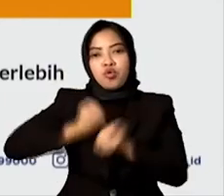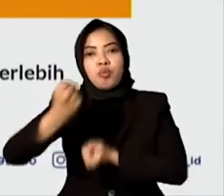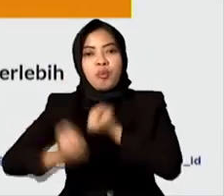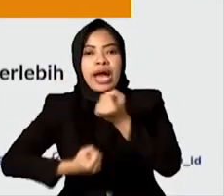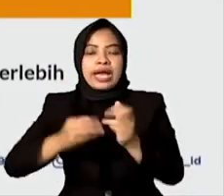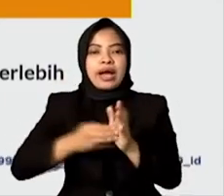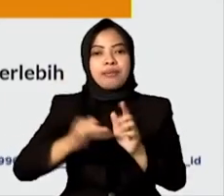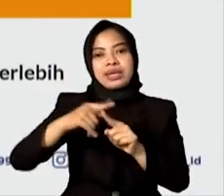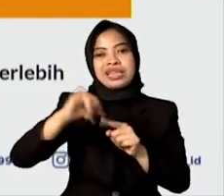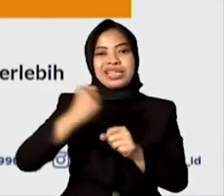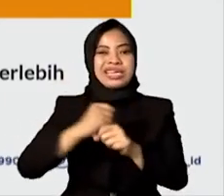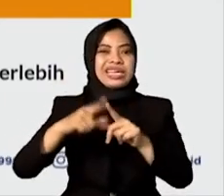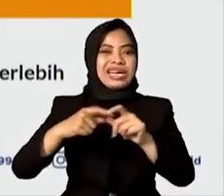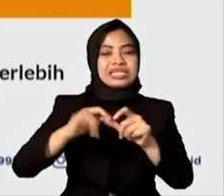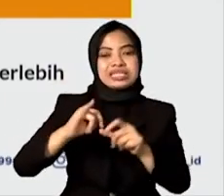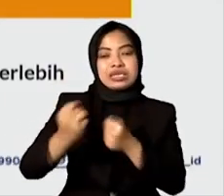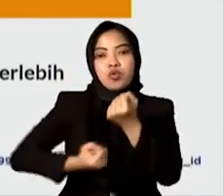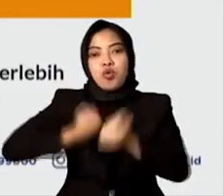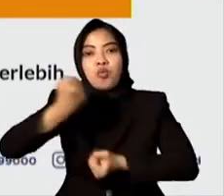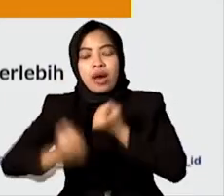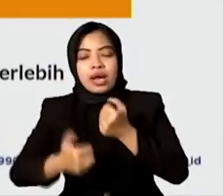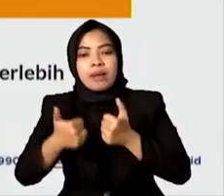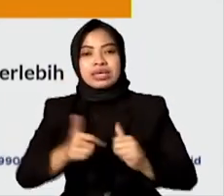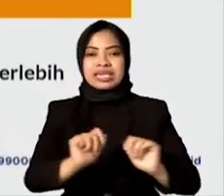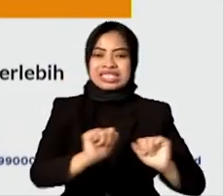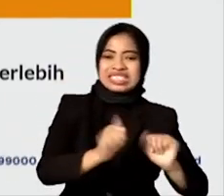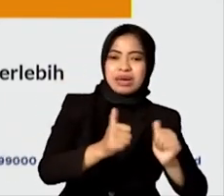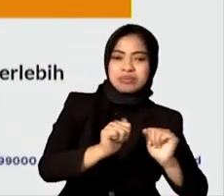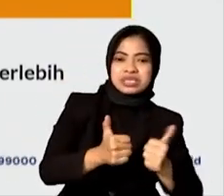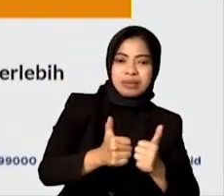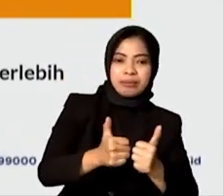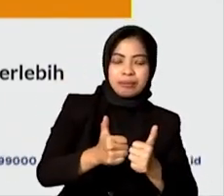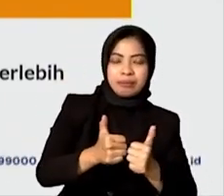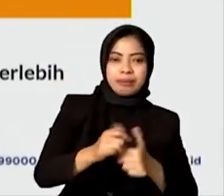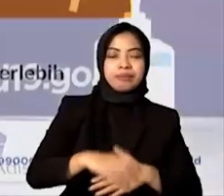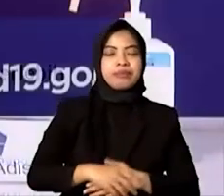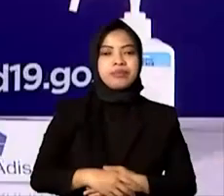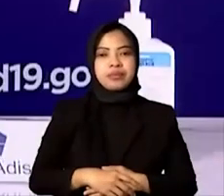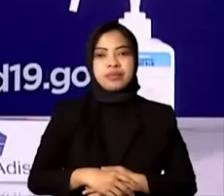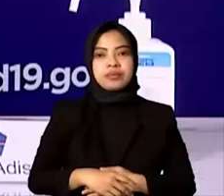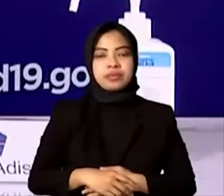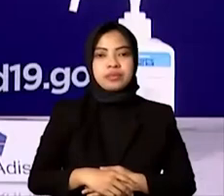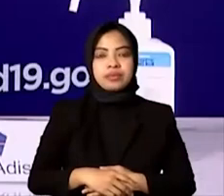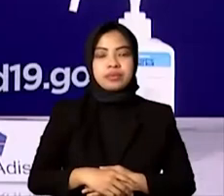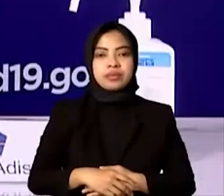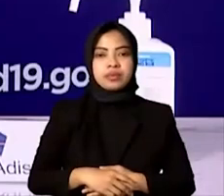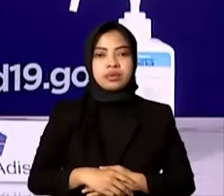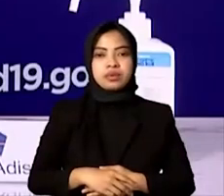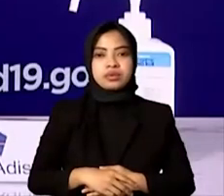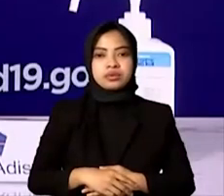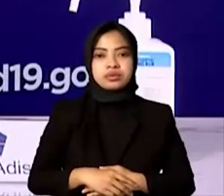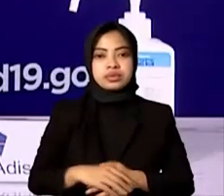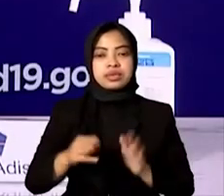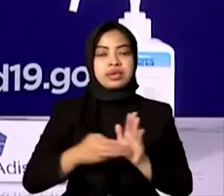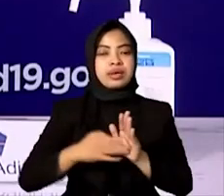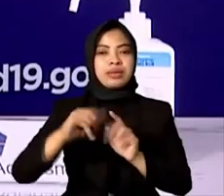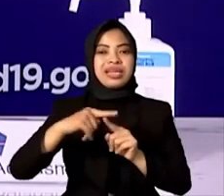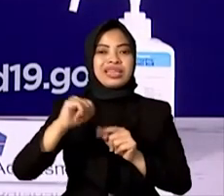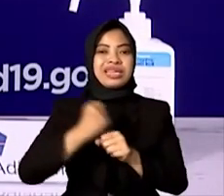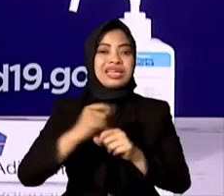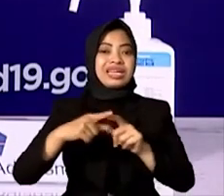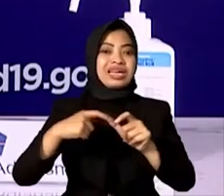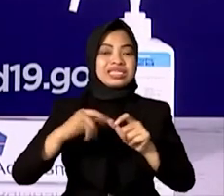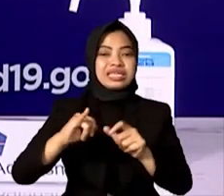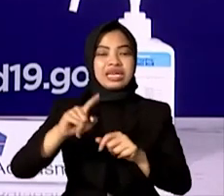Upaya mitigasi bencana agar dapat menyiapkan contingency plan karena saat ini mitigasi bencana